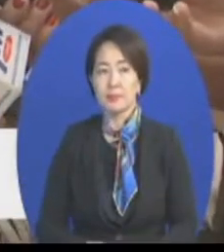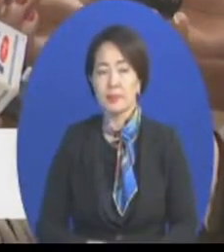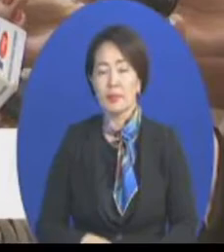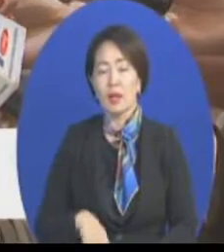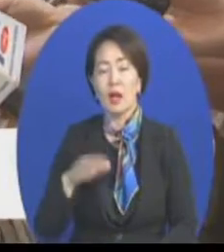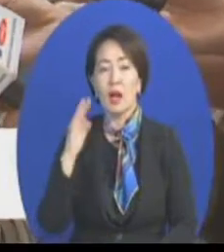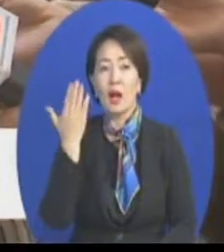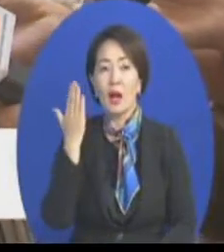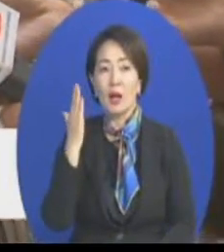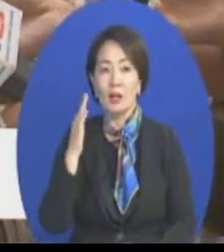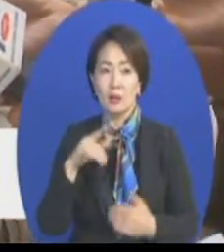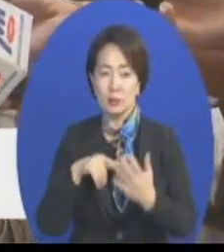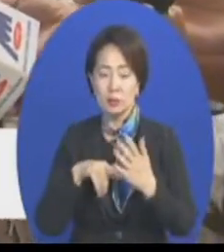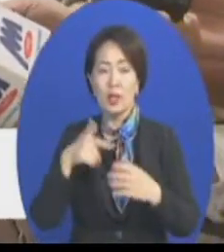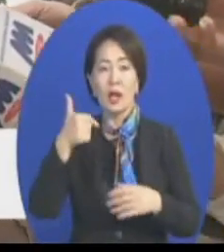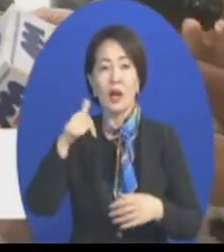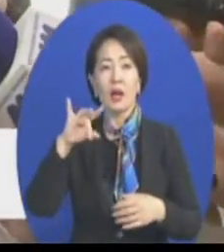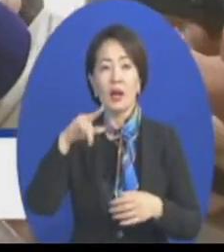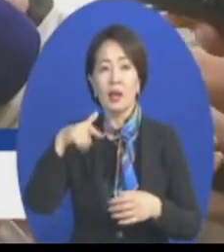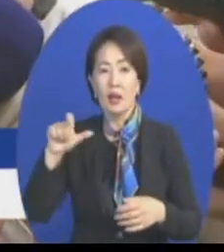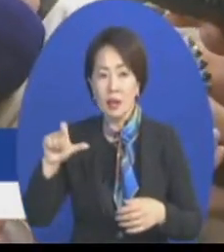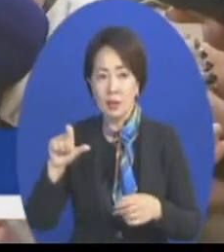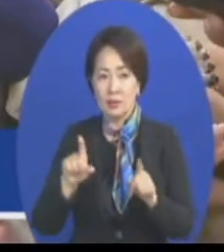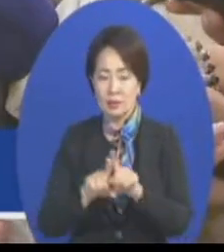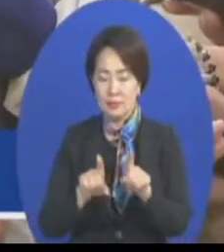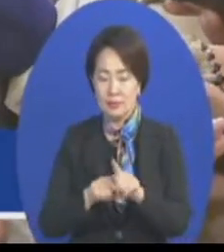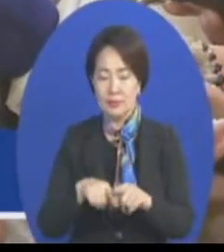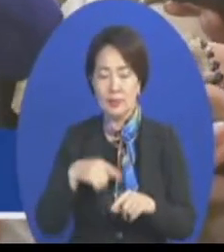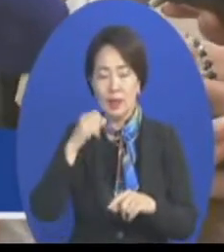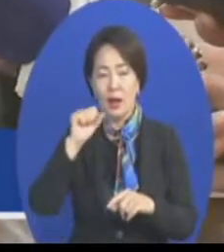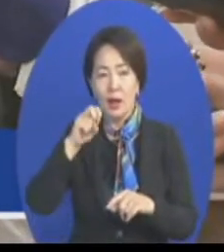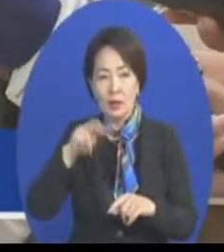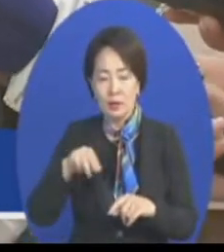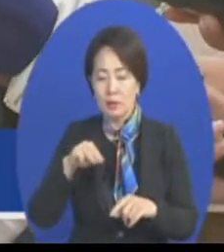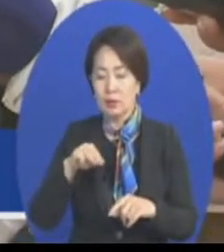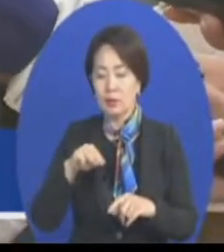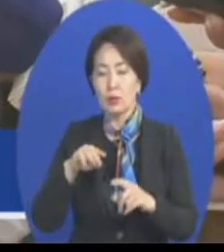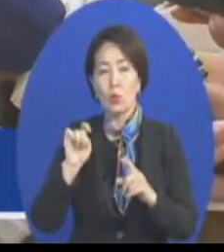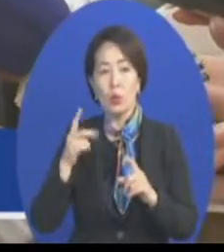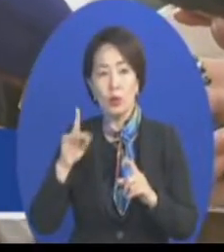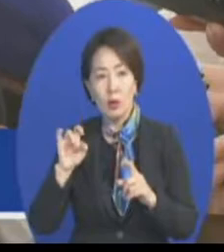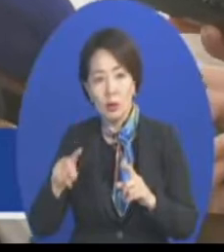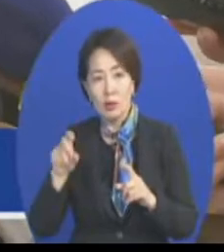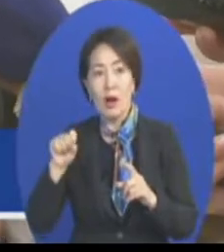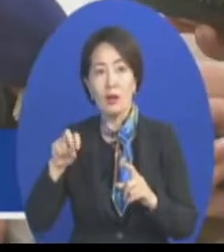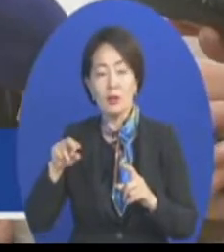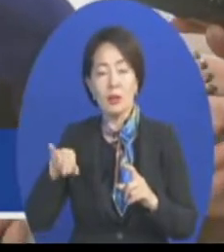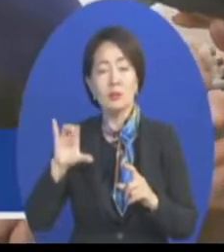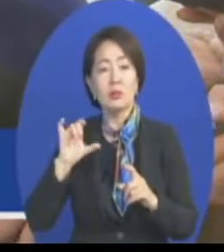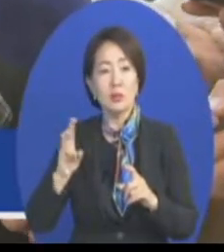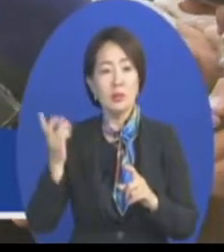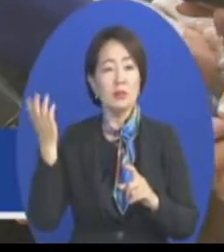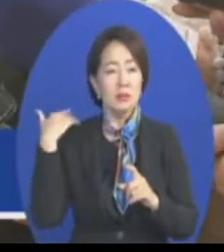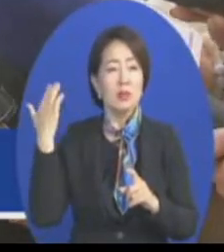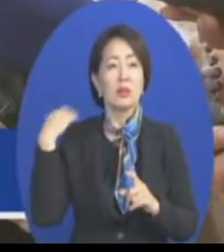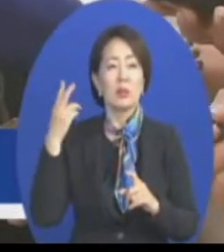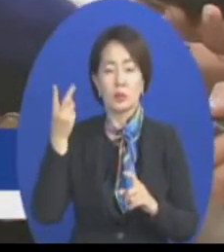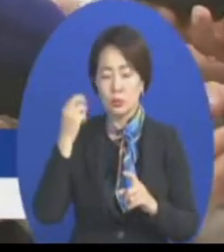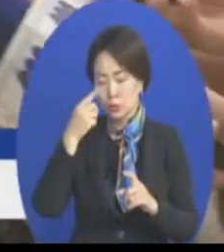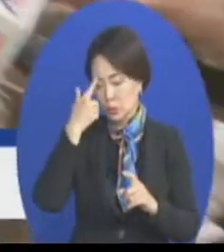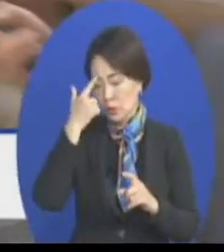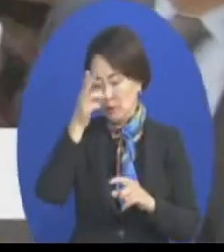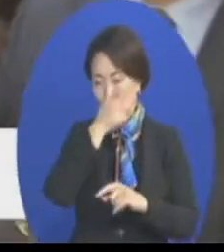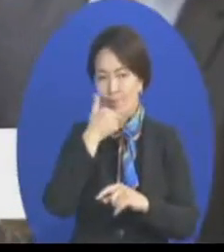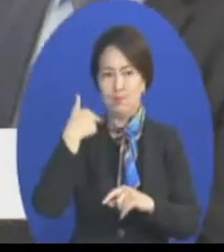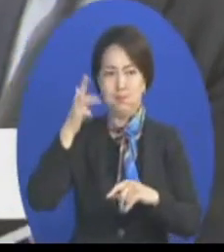Тэгээ хаалга бол ерөнхийдөө гэргээгэл бас алтан хүрл алтадсан юм эртний Монголын хаадын